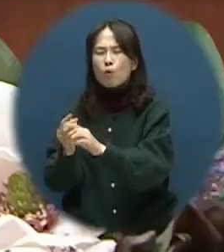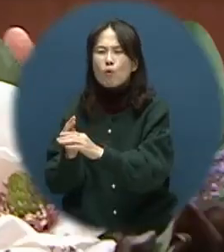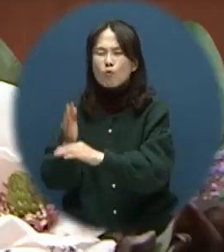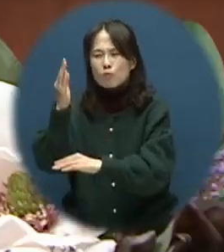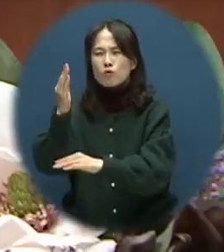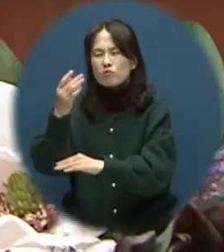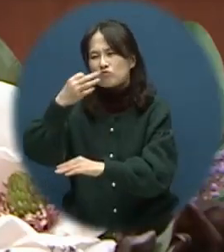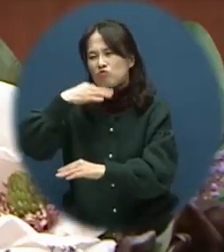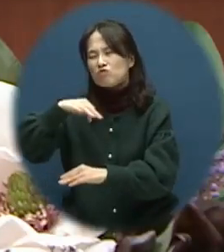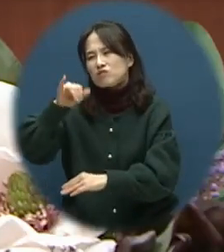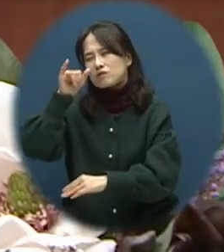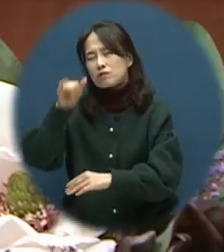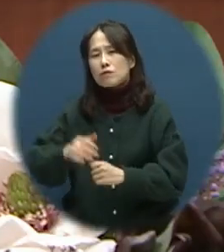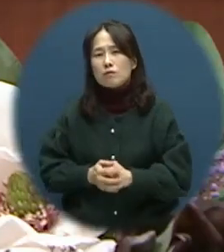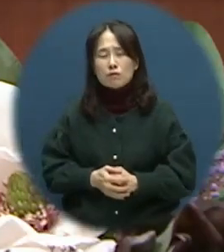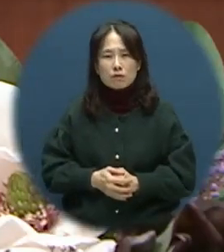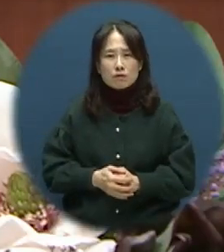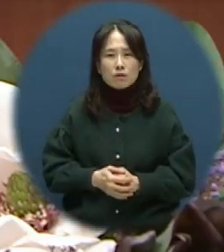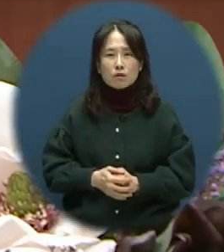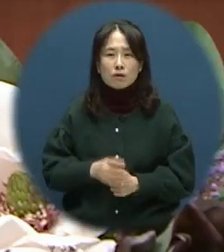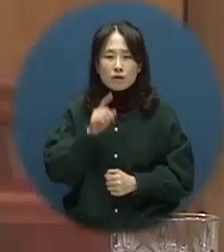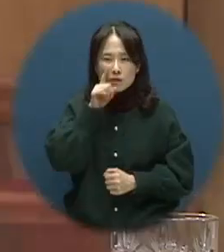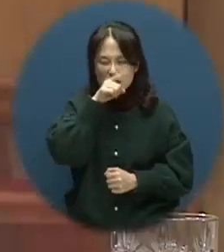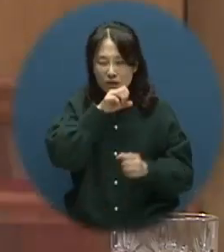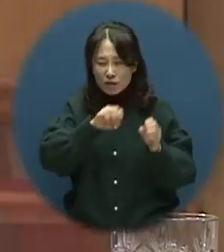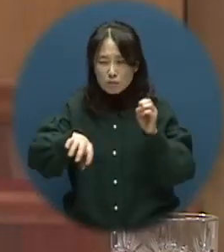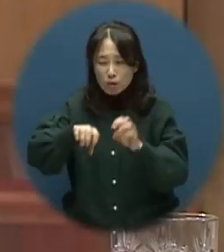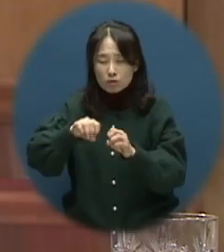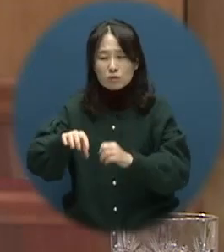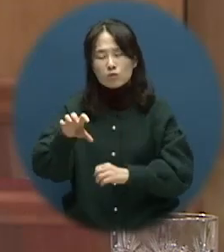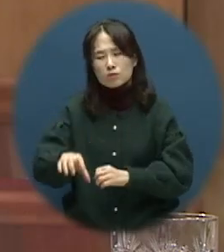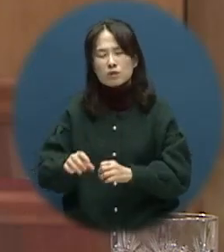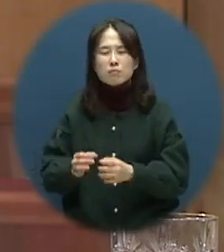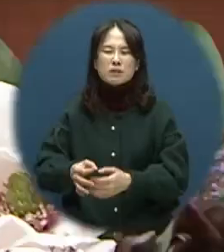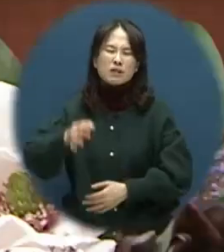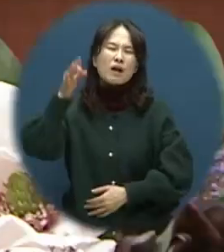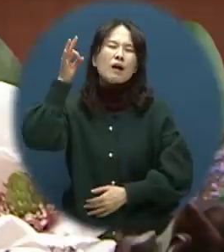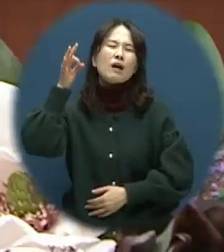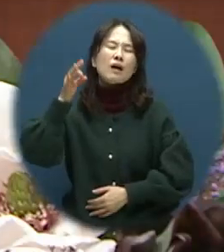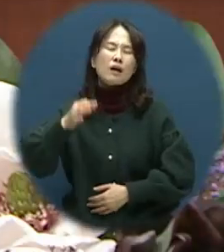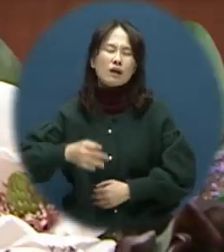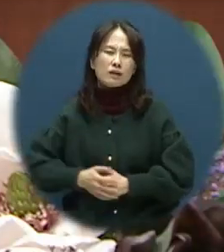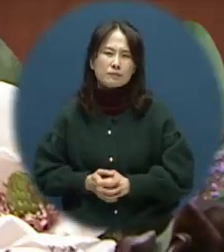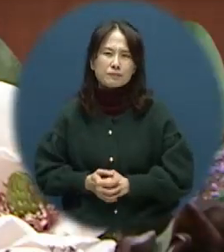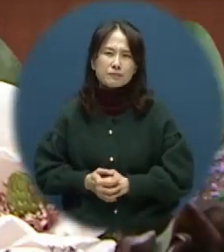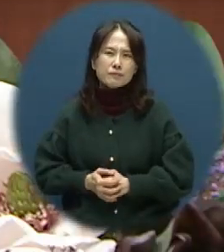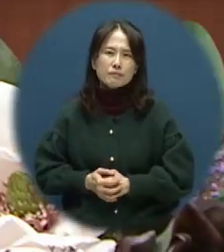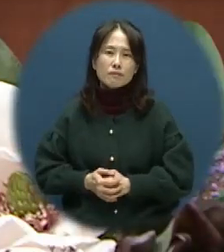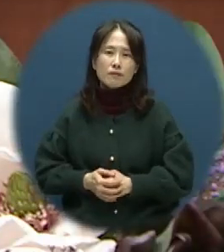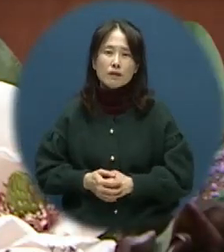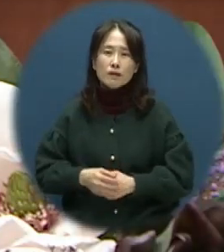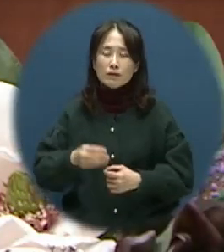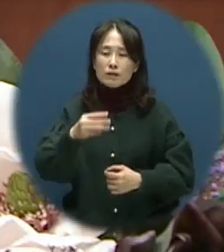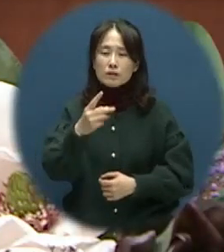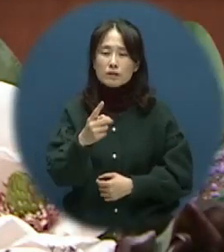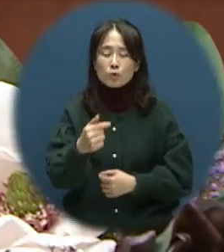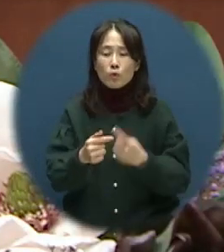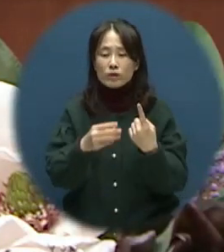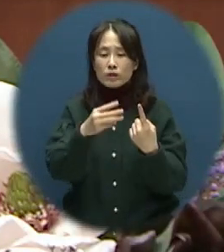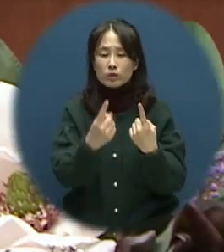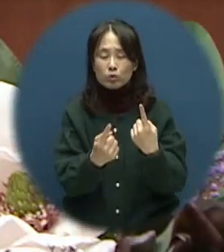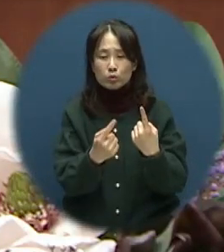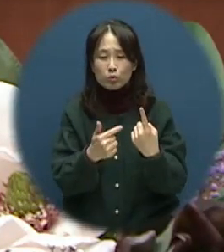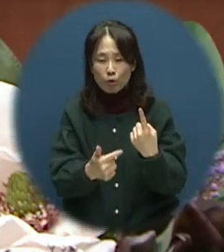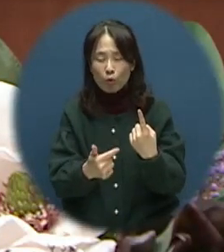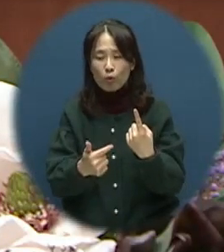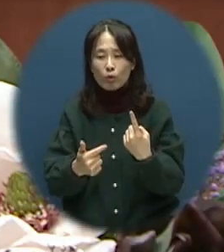되죠? 요새 쓰레기 값이 워낙 비싸요. 산업 폐기물 버릴 데가 없으니까. 네. 아. 톤당 비용이 워낙 많고